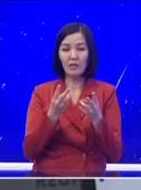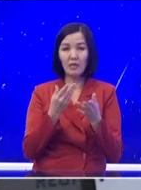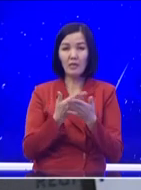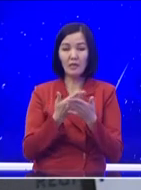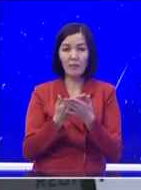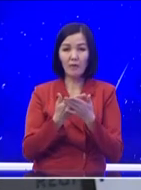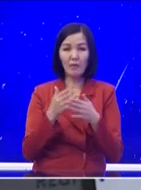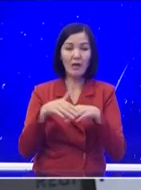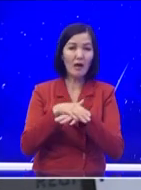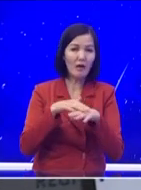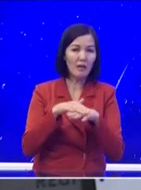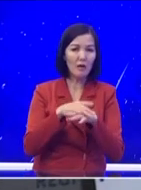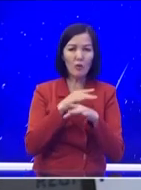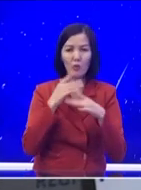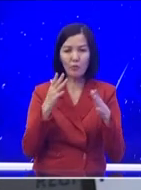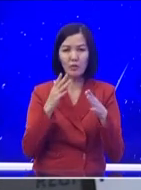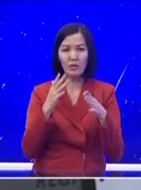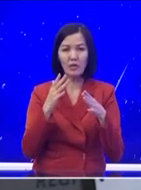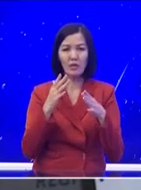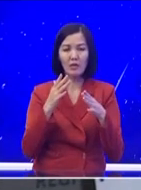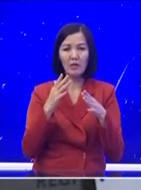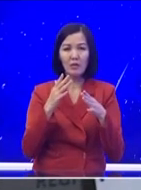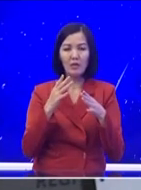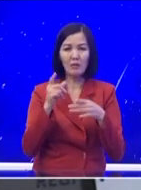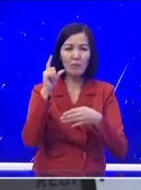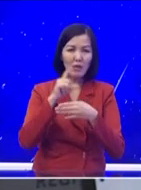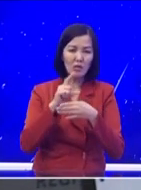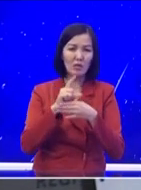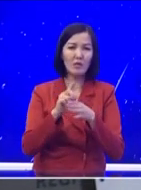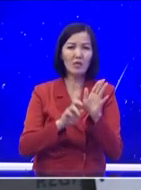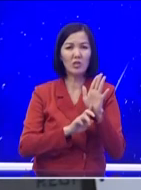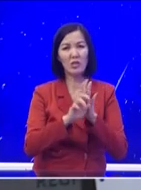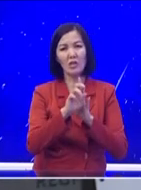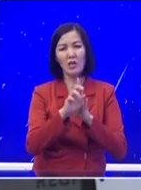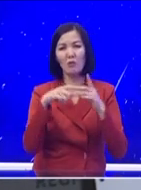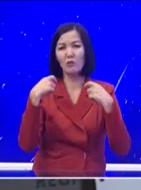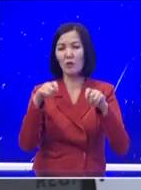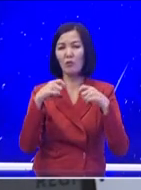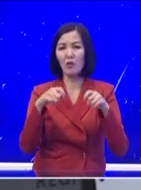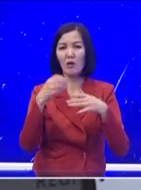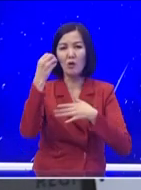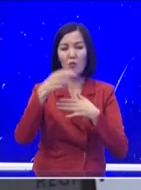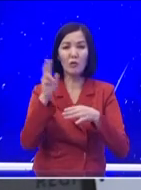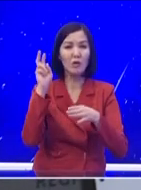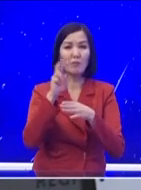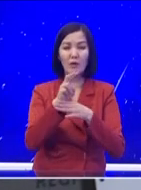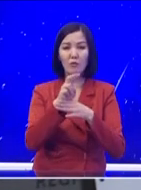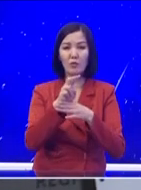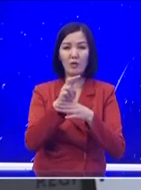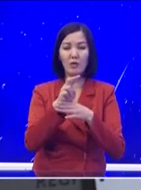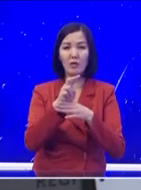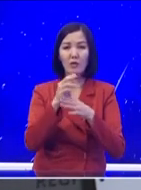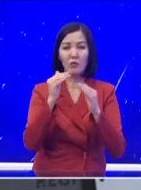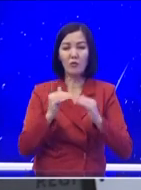Енді көпшілік жерлерге, мешітке, шіркеуге, сауда орталықтарына баруды азайтуға